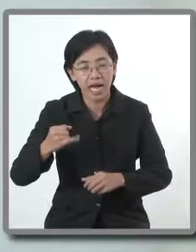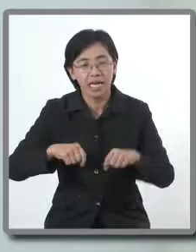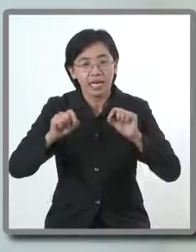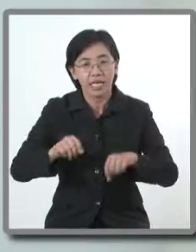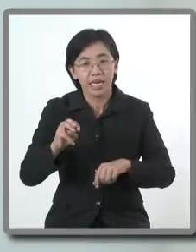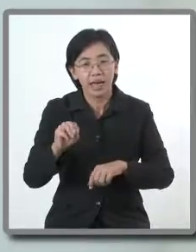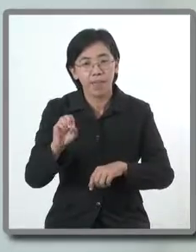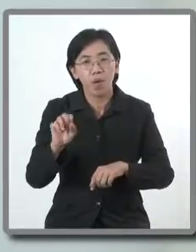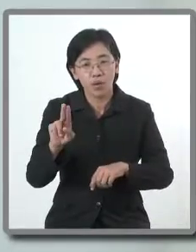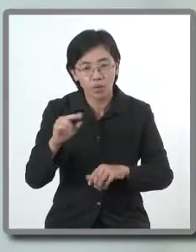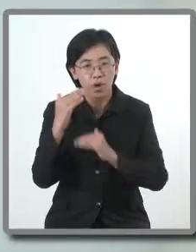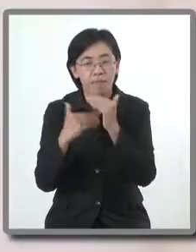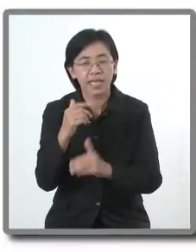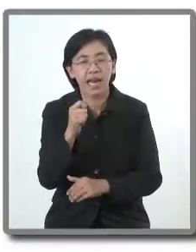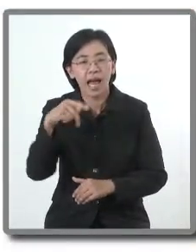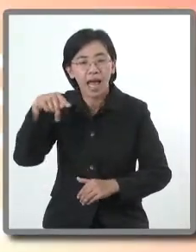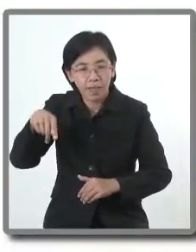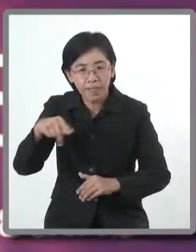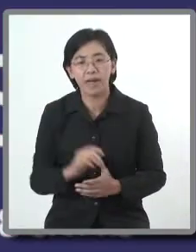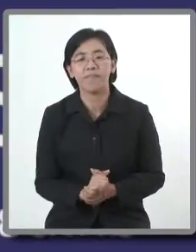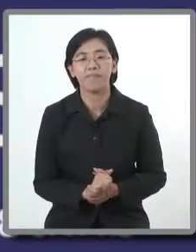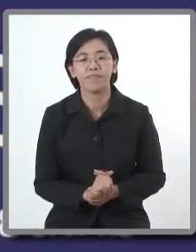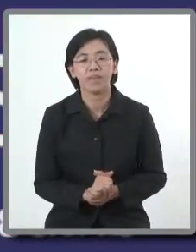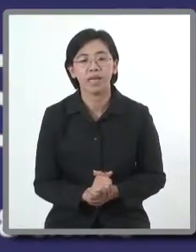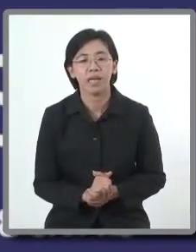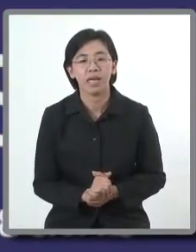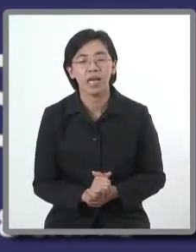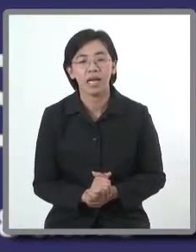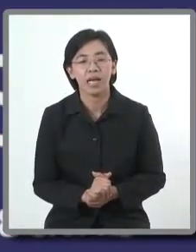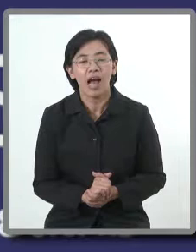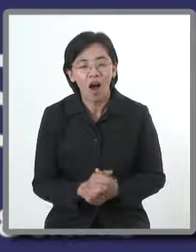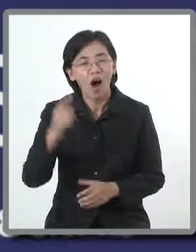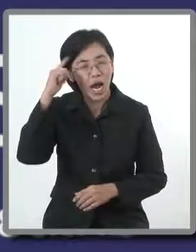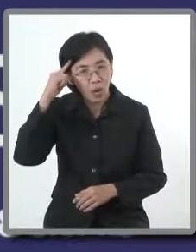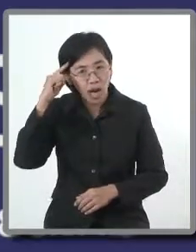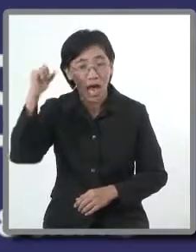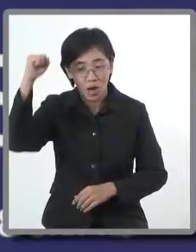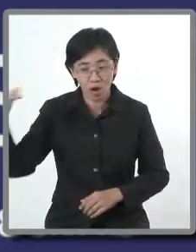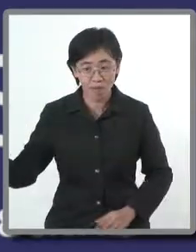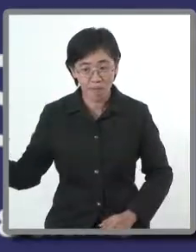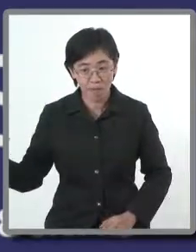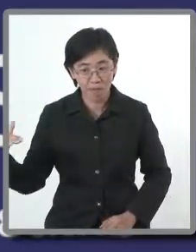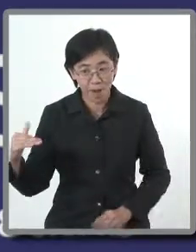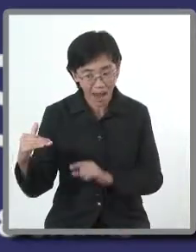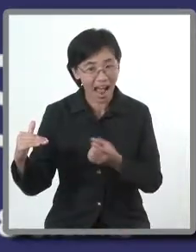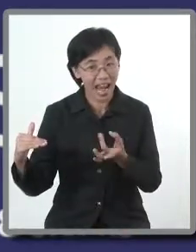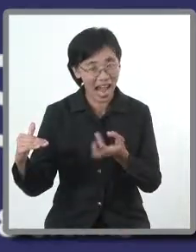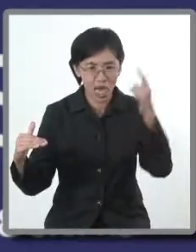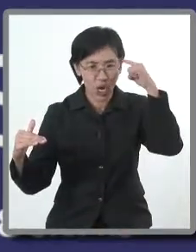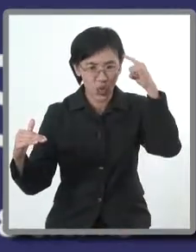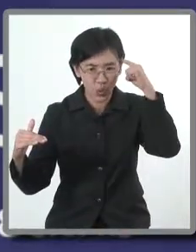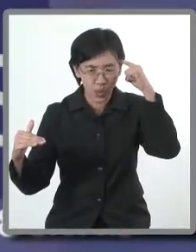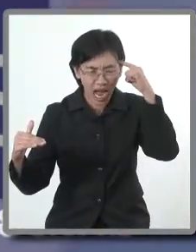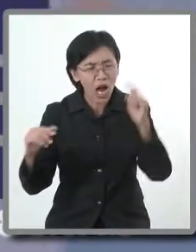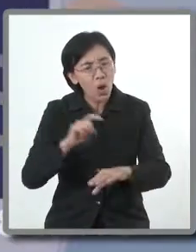พลิเคชันของ ViaBus นะครับให้เห็นว่าเราอยู่จุดไหนรถ ายไหนที่กำลังจะเข้ามา อีกกี่นาที